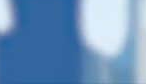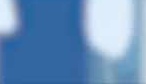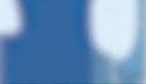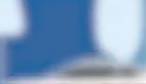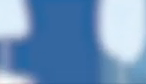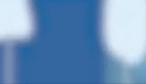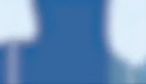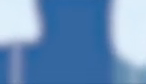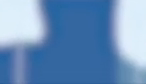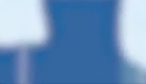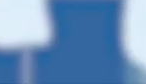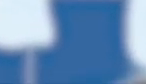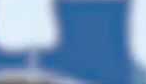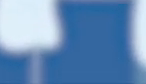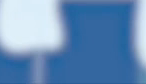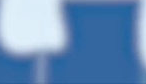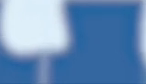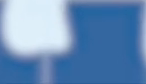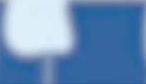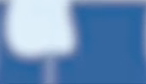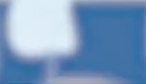finansowych 2007-2013 i